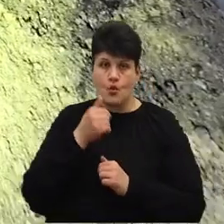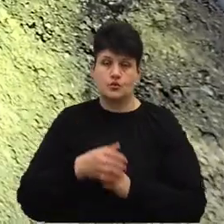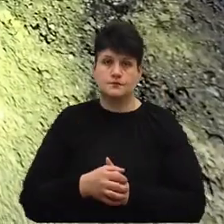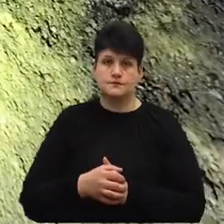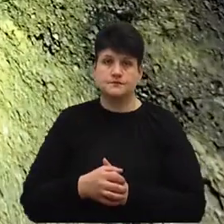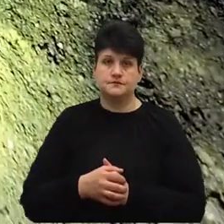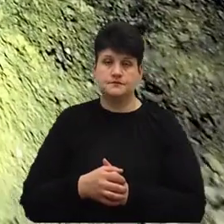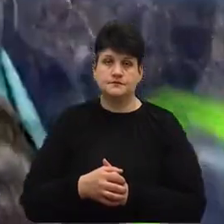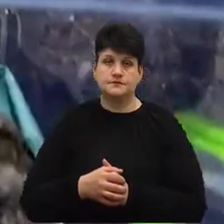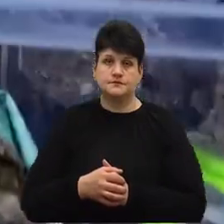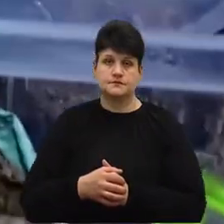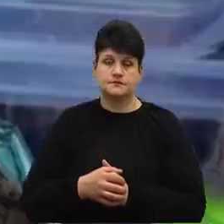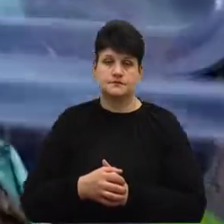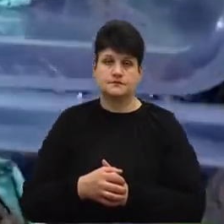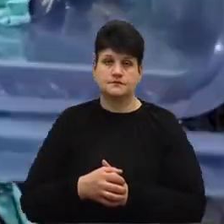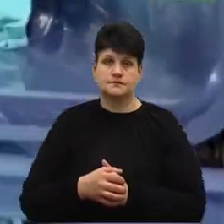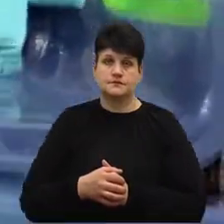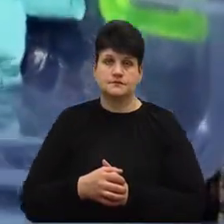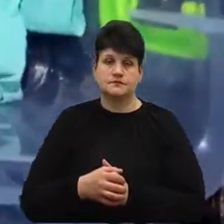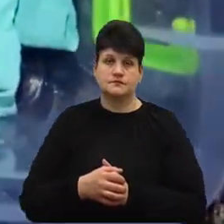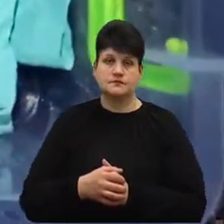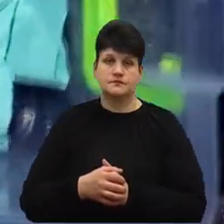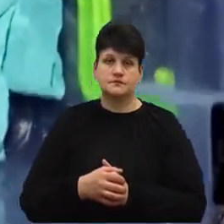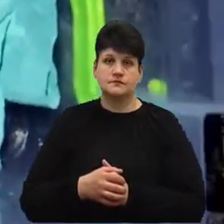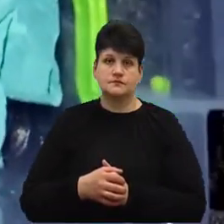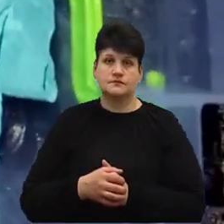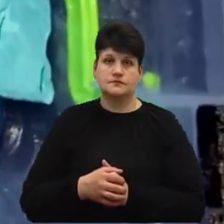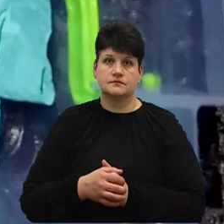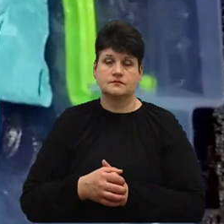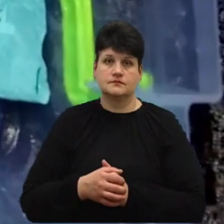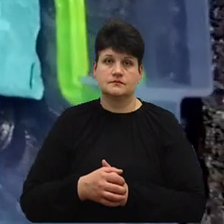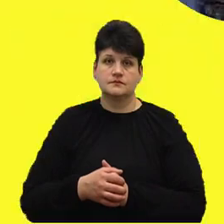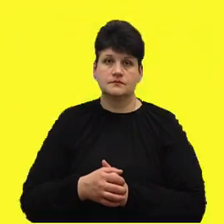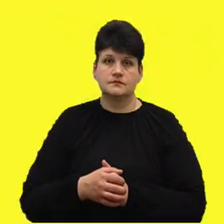Сухацький. Оксана Максимлюк, Андрій Прокопів, Суспільне новини, Тернопіль.